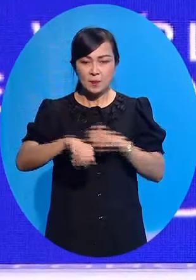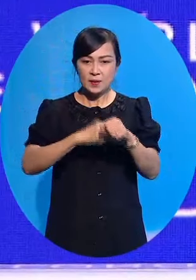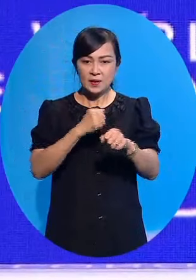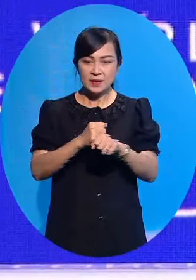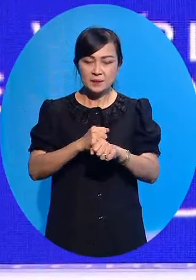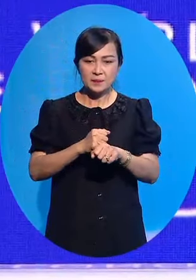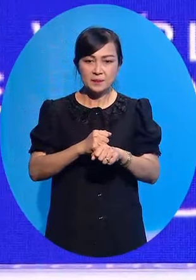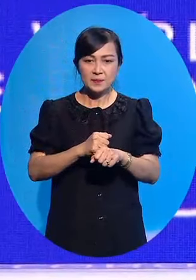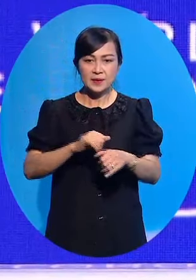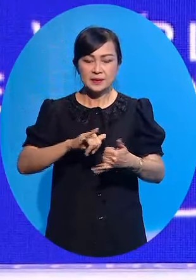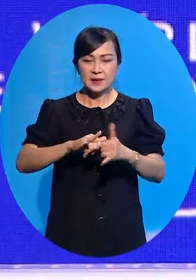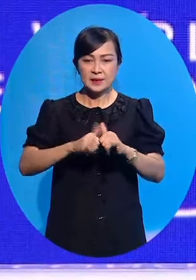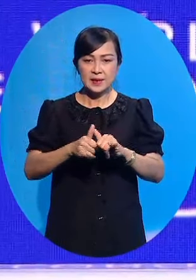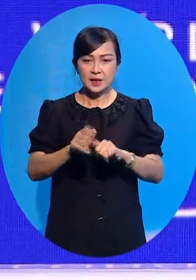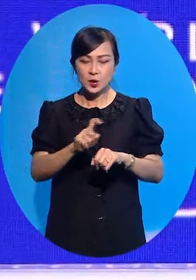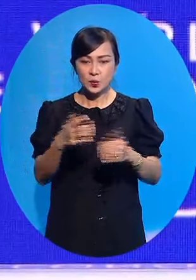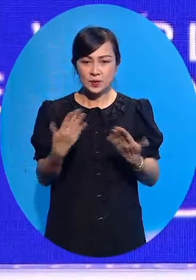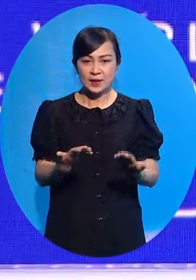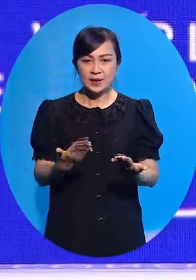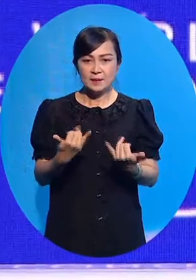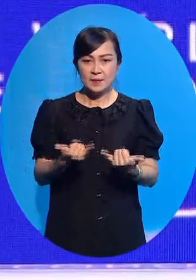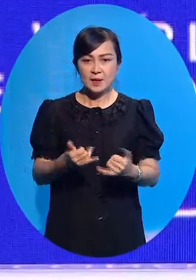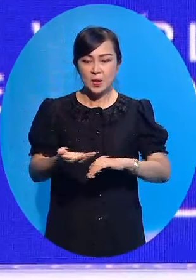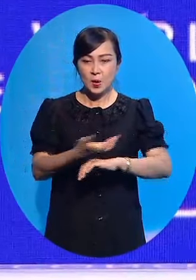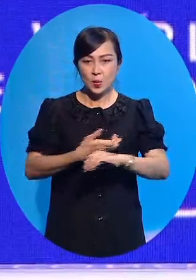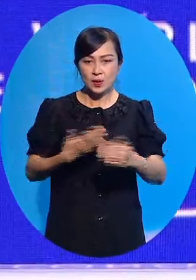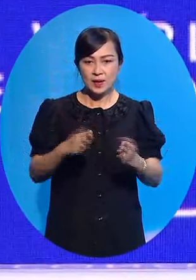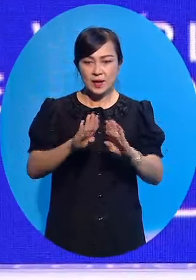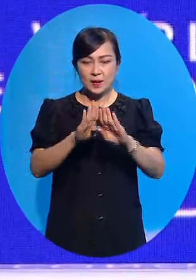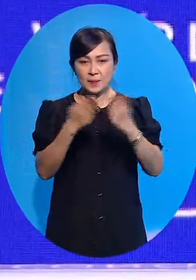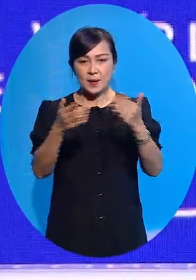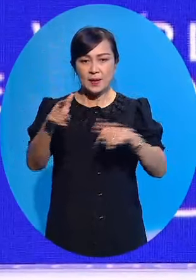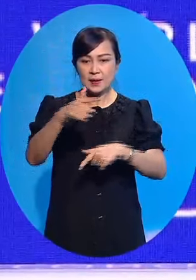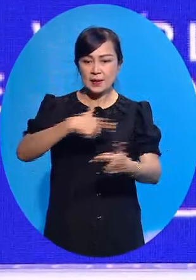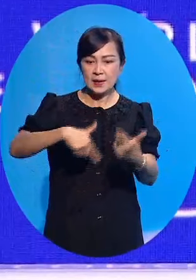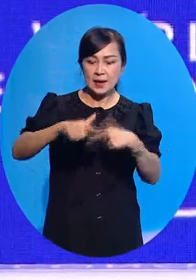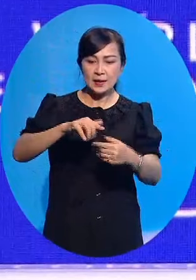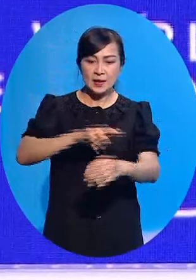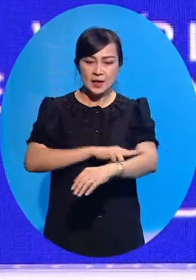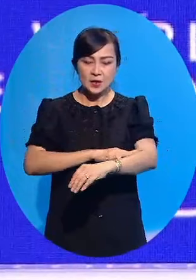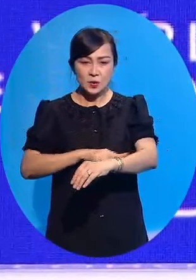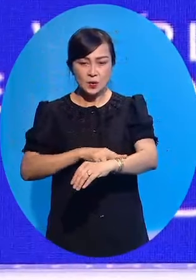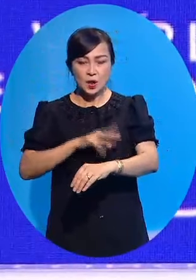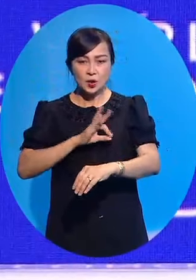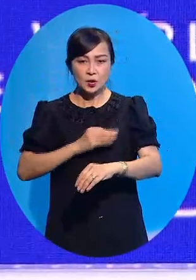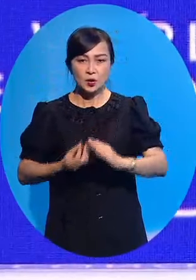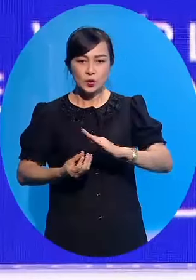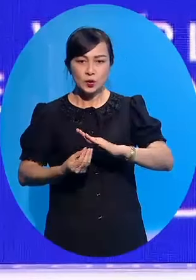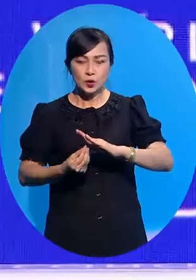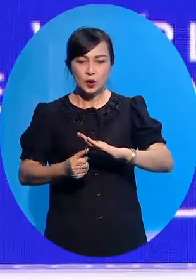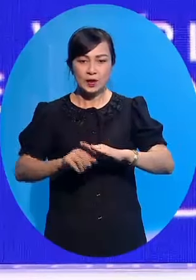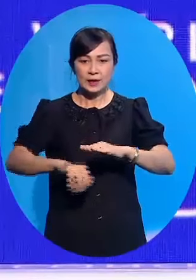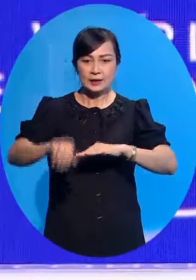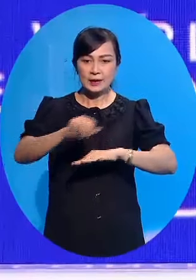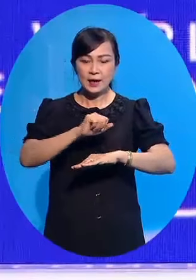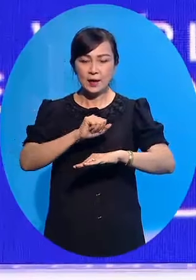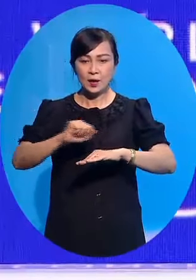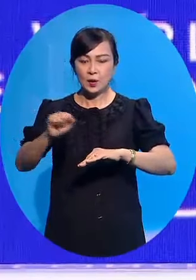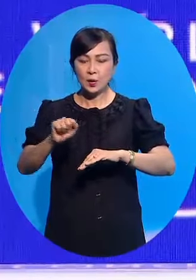trạng này xảy ra. Tuy nhiên, giờ đây khi quốc gia này đã mở cửa trở lại, các chuyên gia, bao gồm Chủ tịch Ngân hàng Trung ương châu Âu